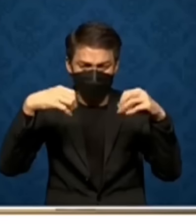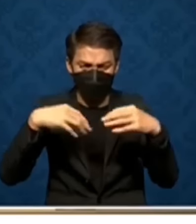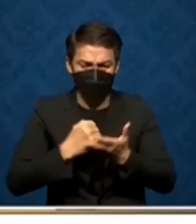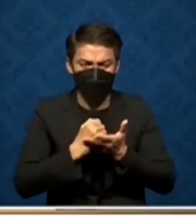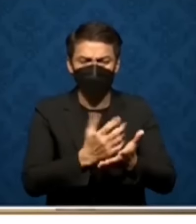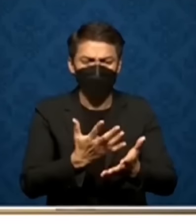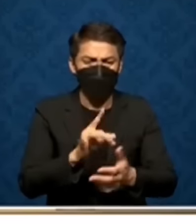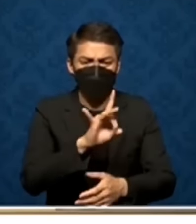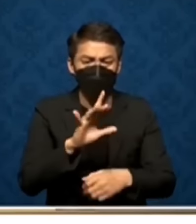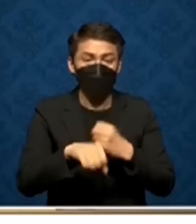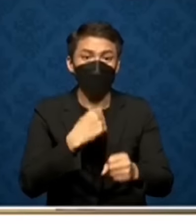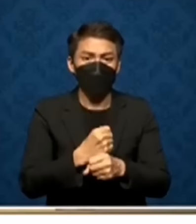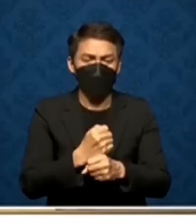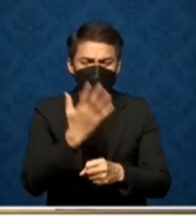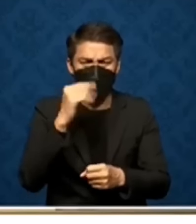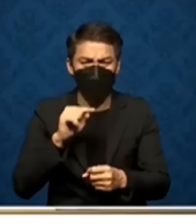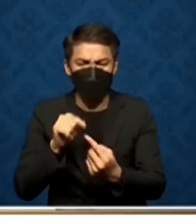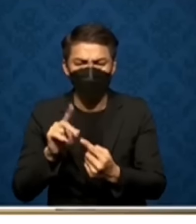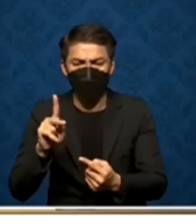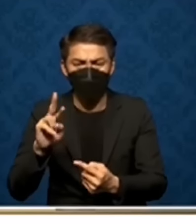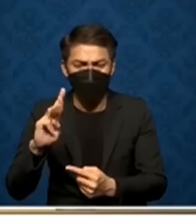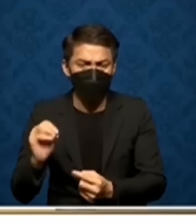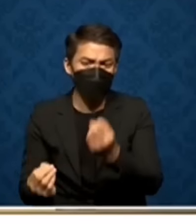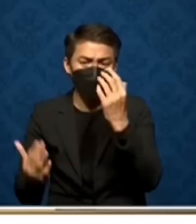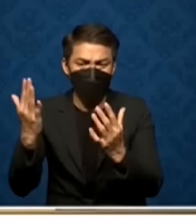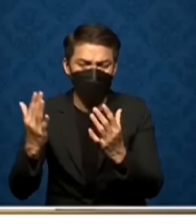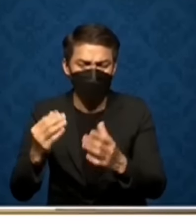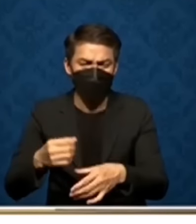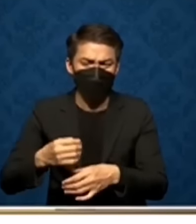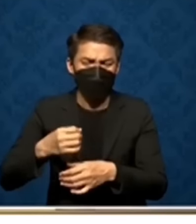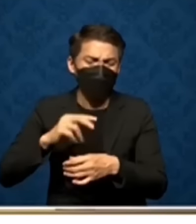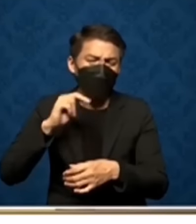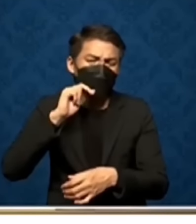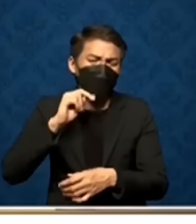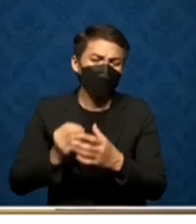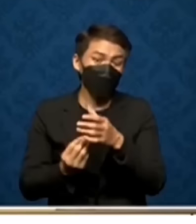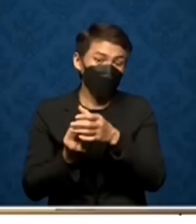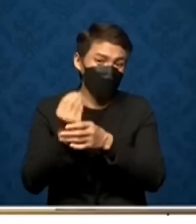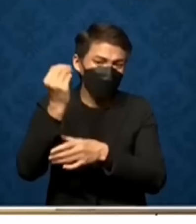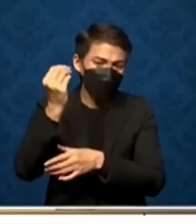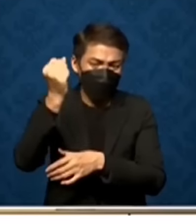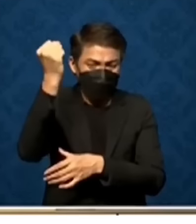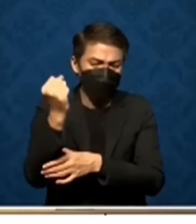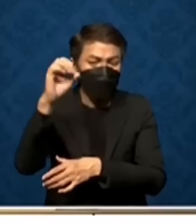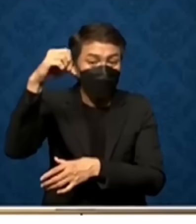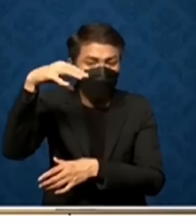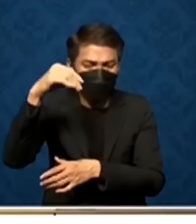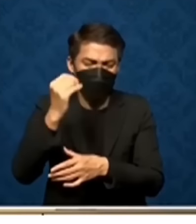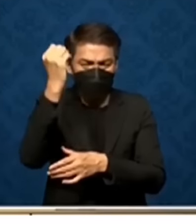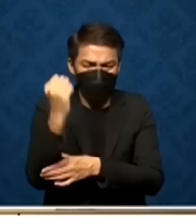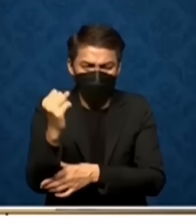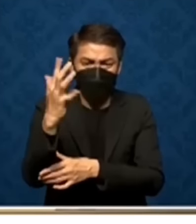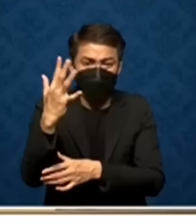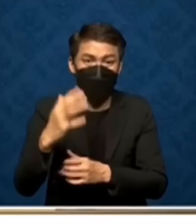ๆว่าป่าไม้ไม่ให้ปักเสาผ่านอันนี้คือตัวอย่างหรือวันนี้คนที่อยู่ในที่ดินของรัฐที่ไม่มี